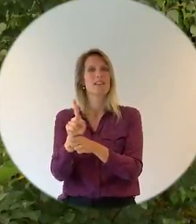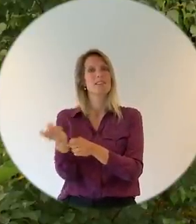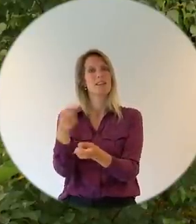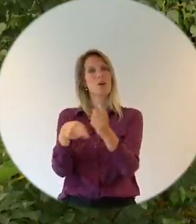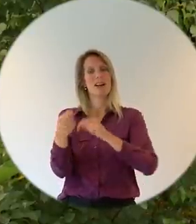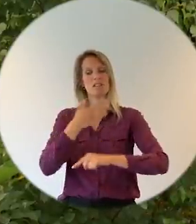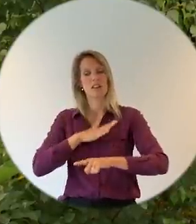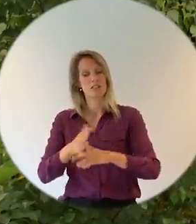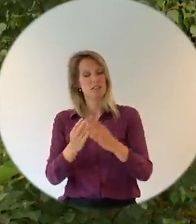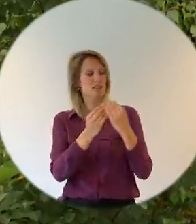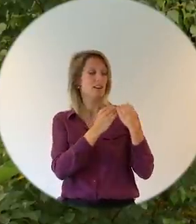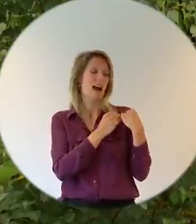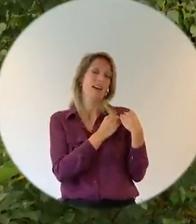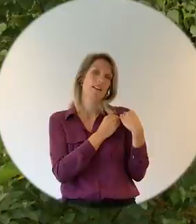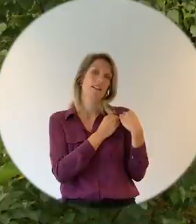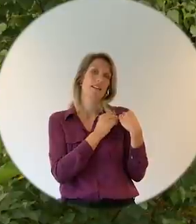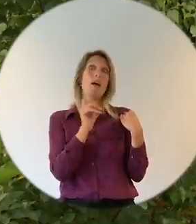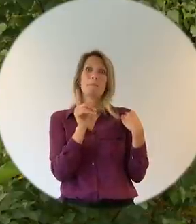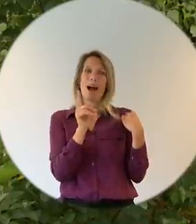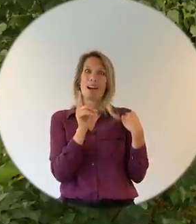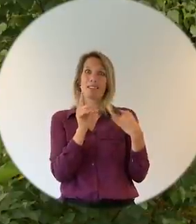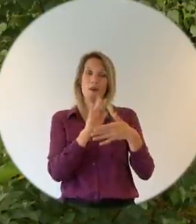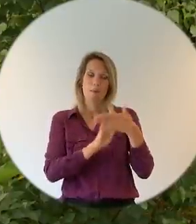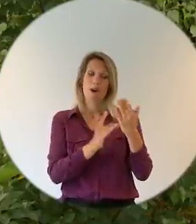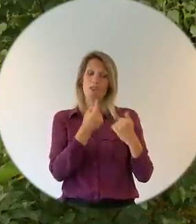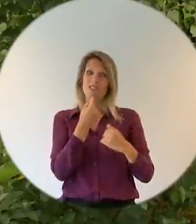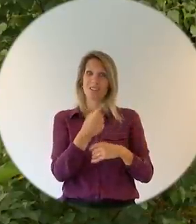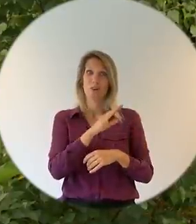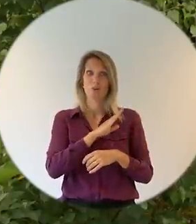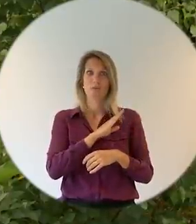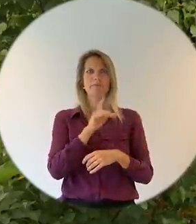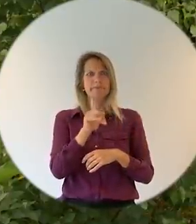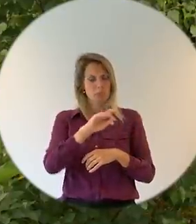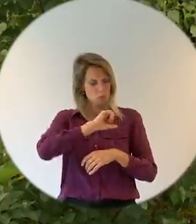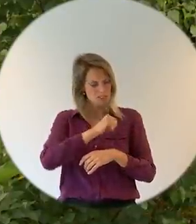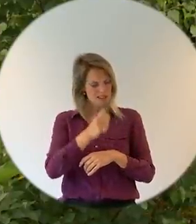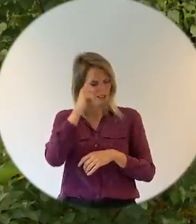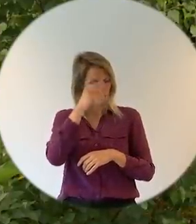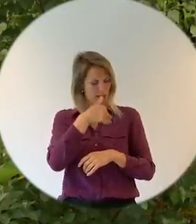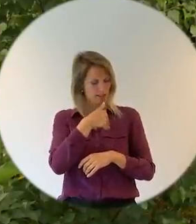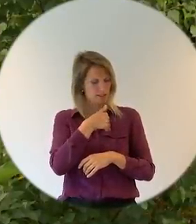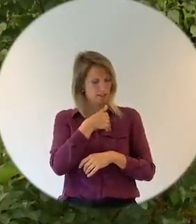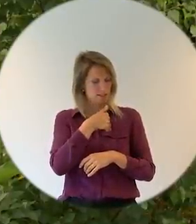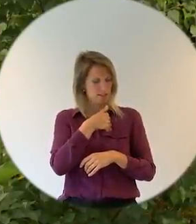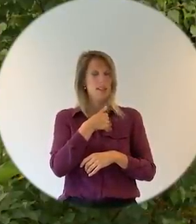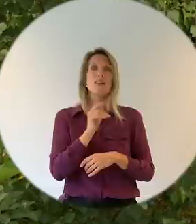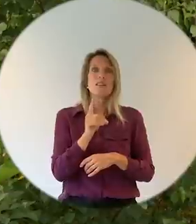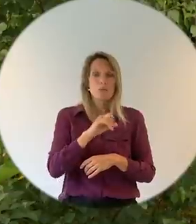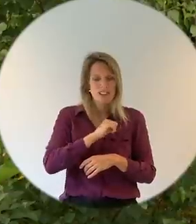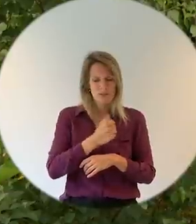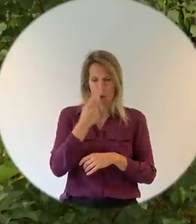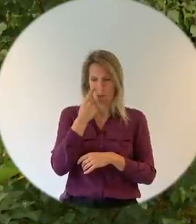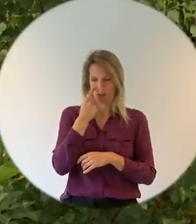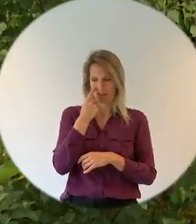lasten. Maar vervolgens, zegt Paulus, moet je ook om jezelf denken. Je moet zelf ook oppassen dat